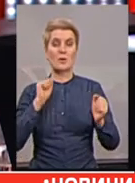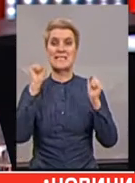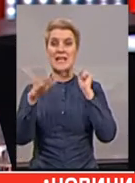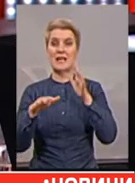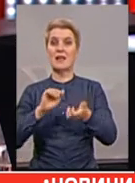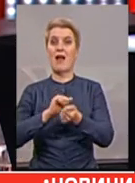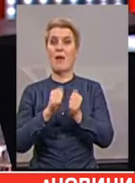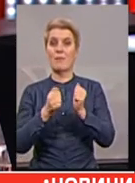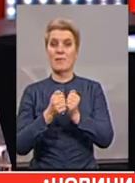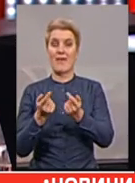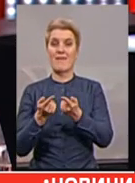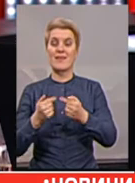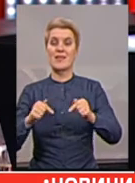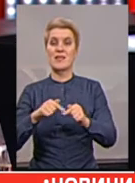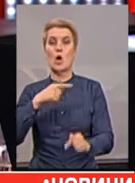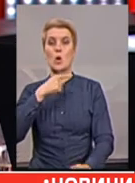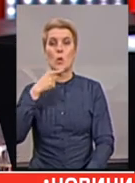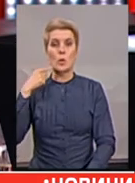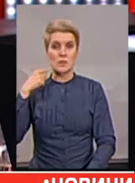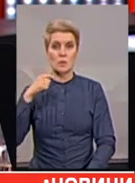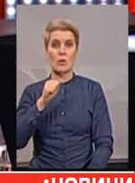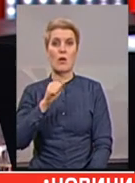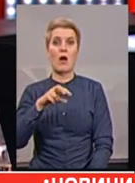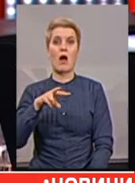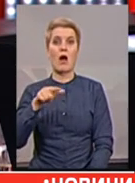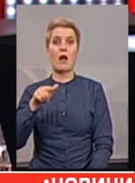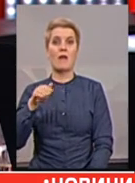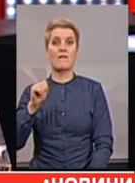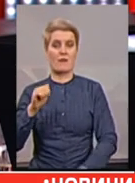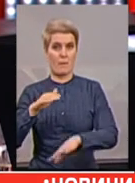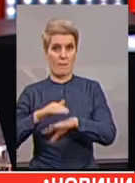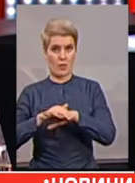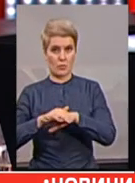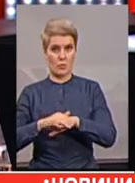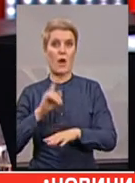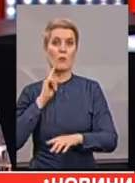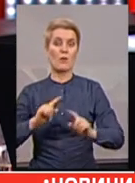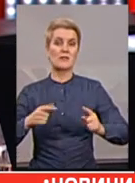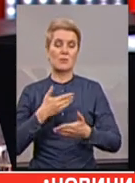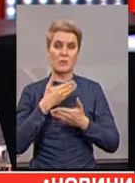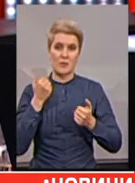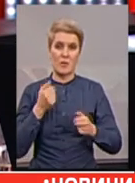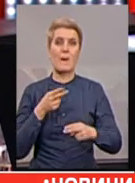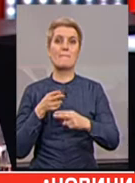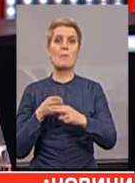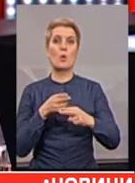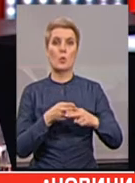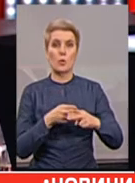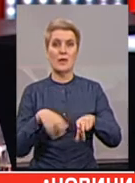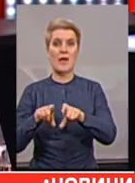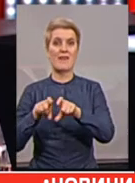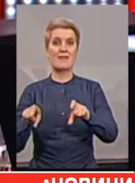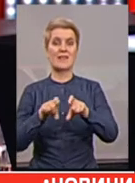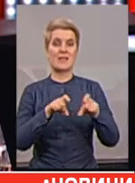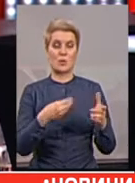Альфа-банку. Досудове розслідування розпочато за фактом хуліганства. Поки що затриманих немає. Блокують фінустанови з російським капіталом не